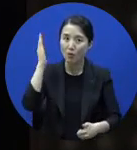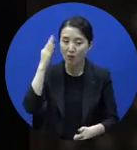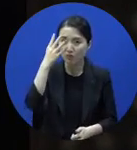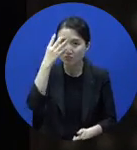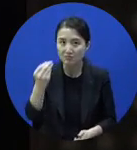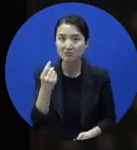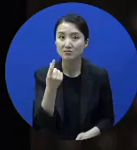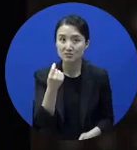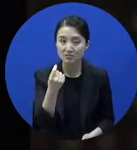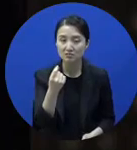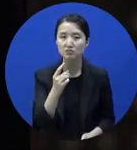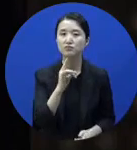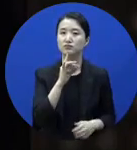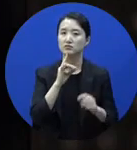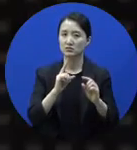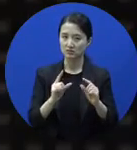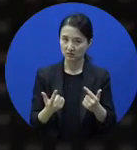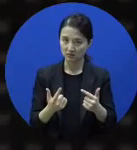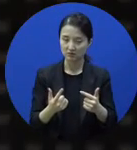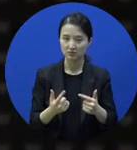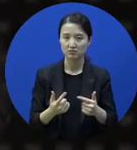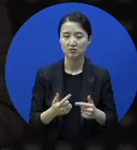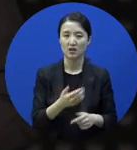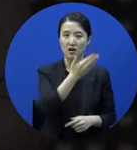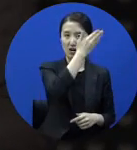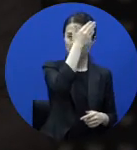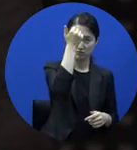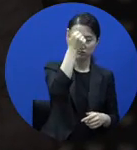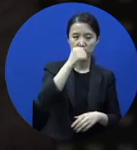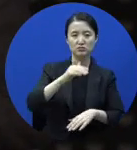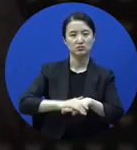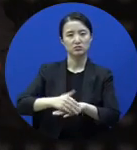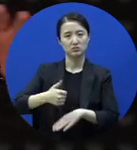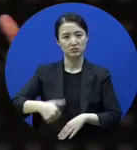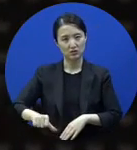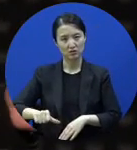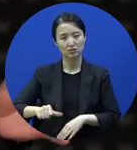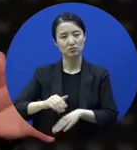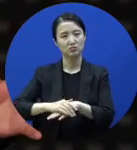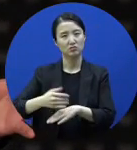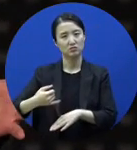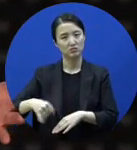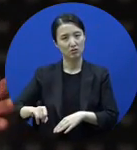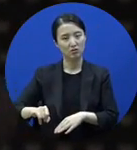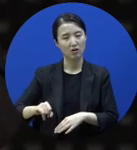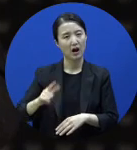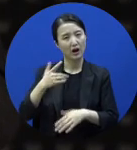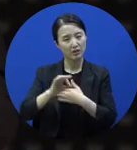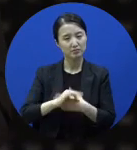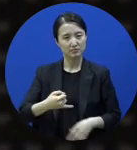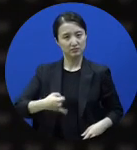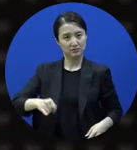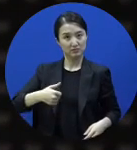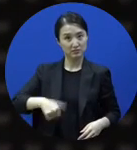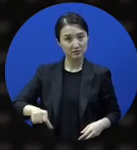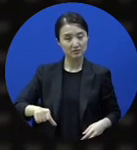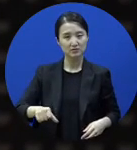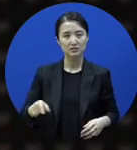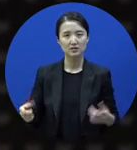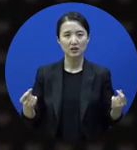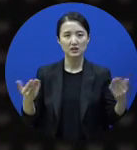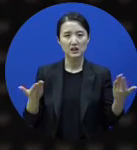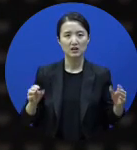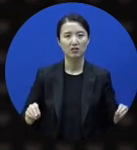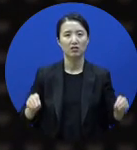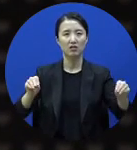요즘 들어서 심각한 상황이 아닌가 싶고, 혹시 뭐 패스트푸드 이렇게 가보신 분이 있으면 문 앞에 사람이